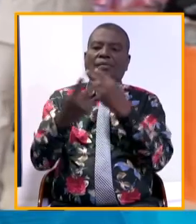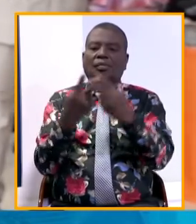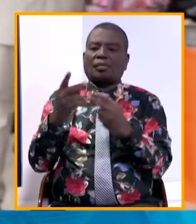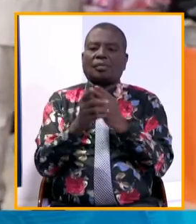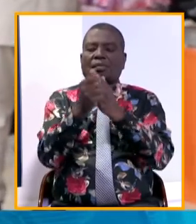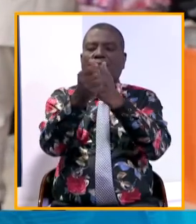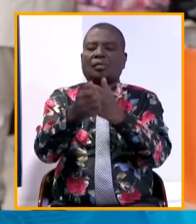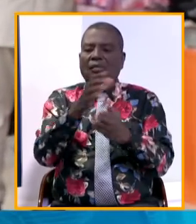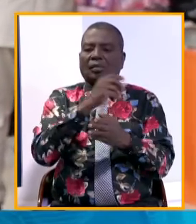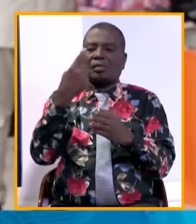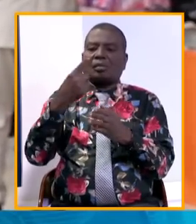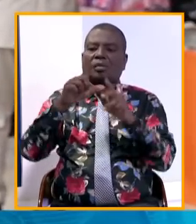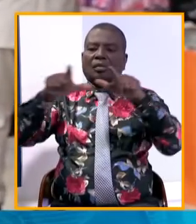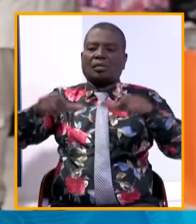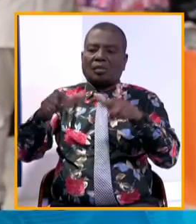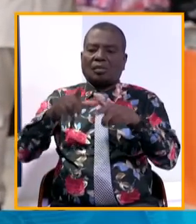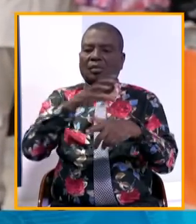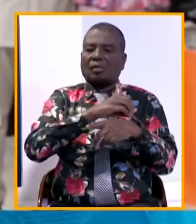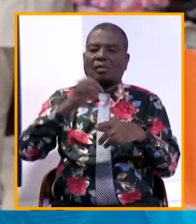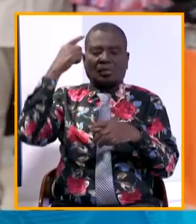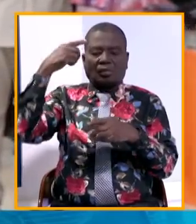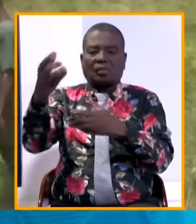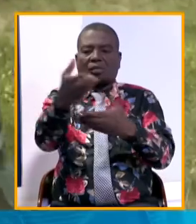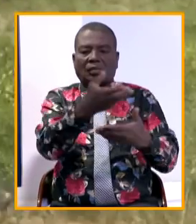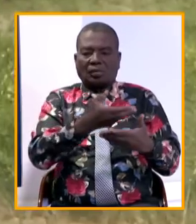guidée d'un des sites prévus pour la collecte et le